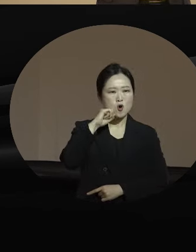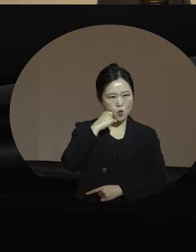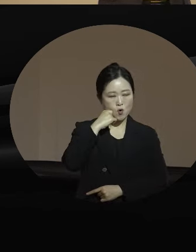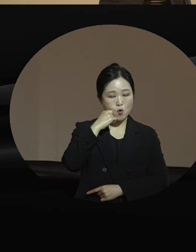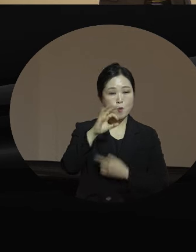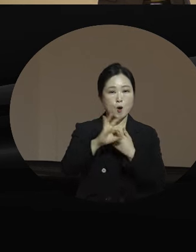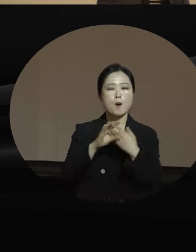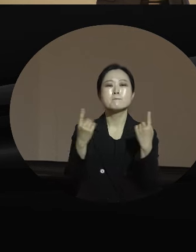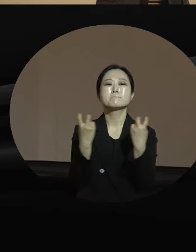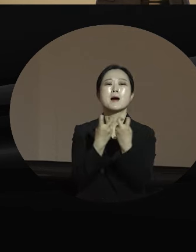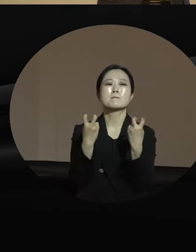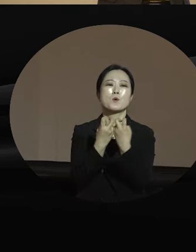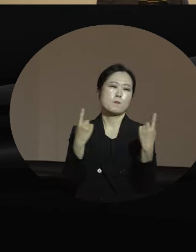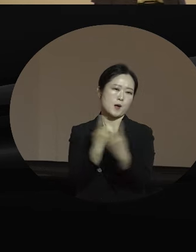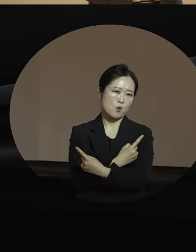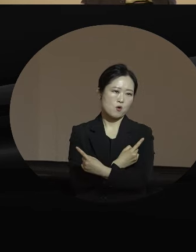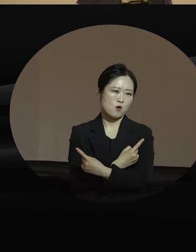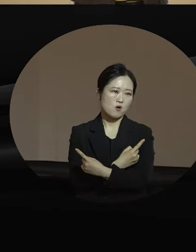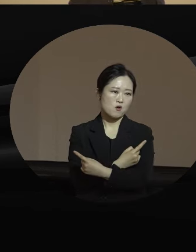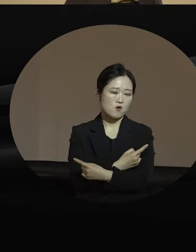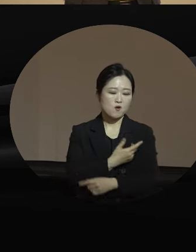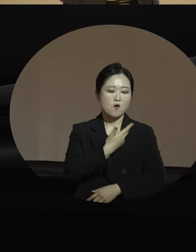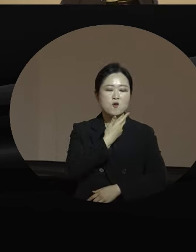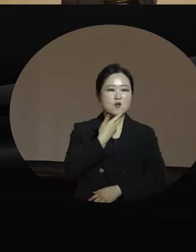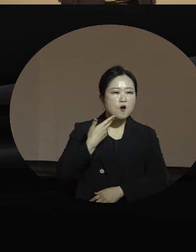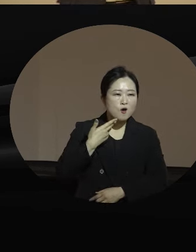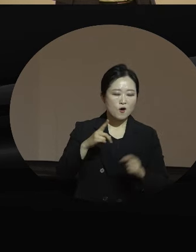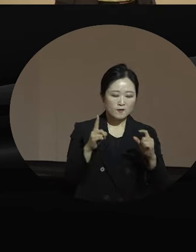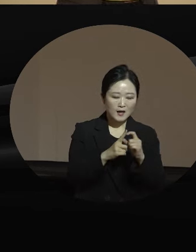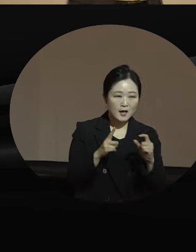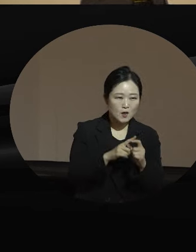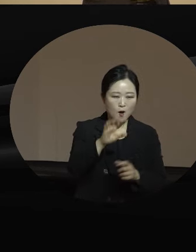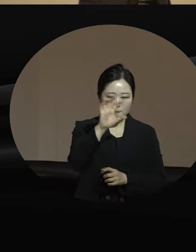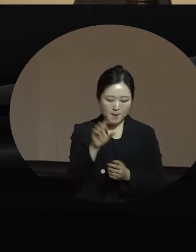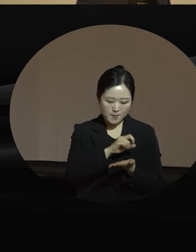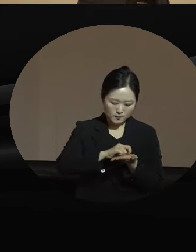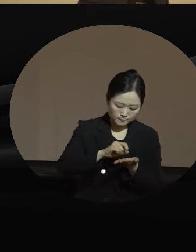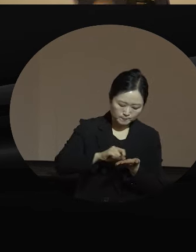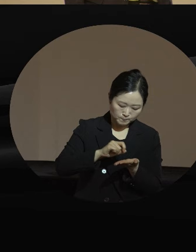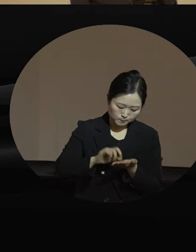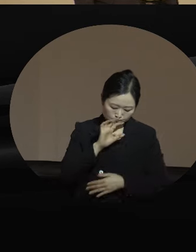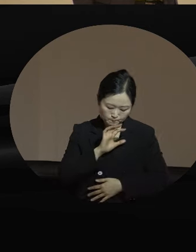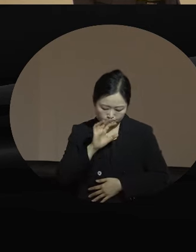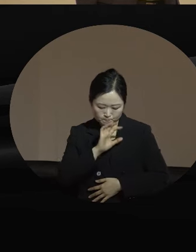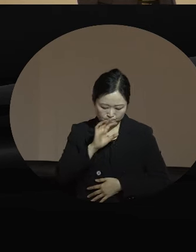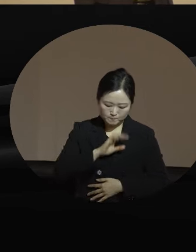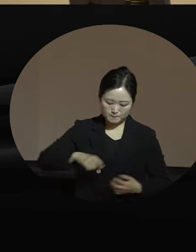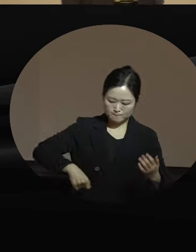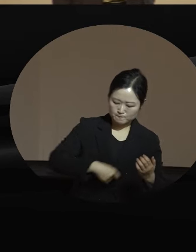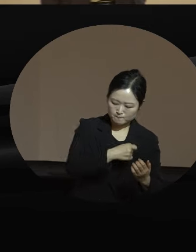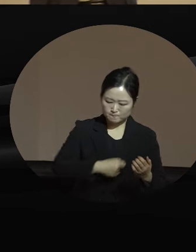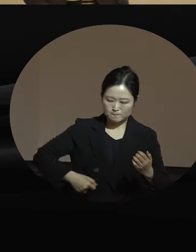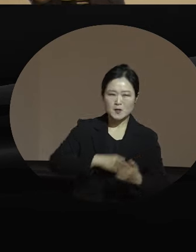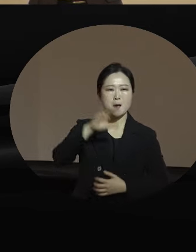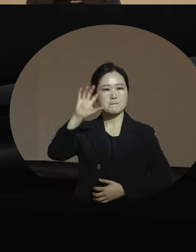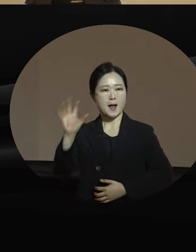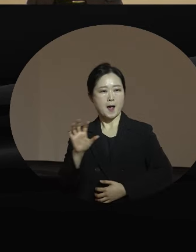방식, 맥락을 바꾸는 거예요. 영어 단어를 똑같이 반복하고 쓰고 악기를 똑같은 걸 계속 연주하고 축구공을 똑같이 차는 게